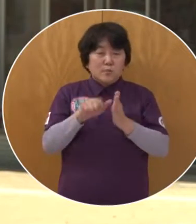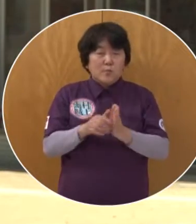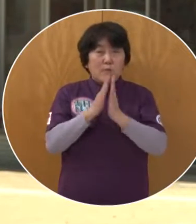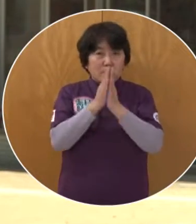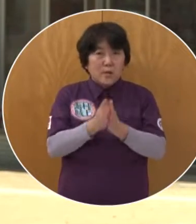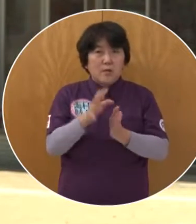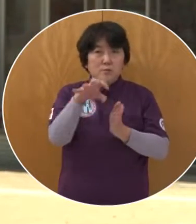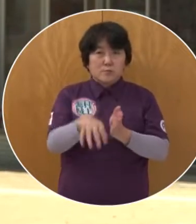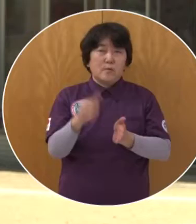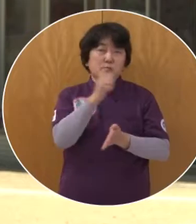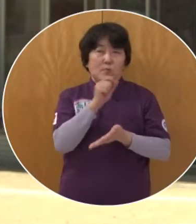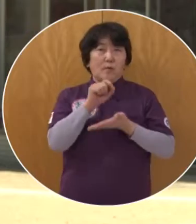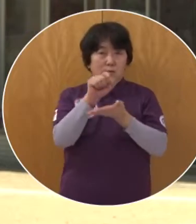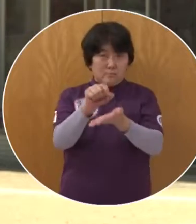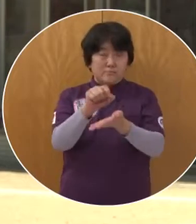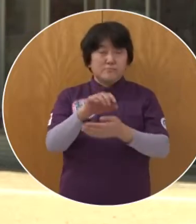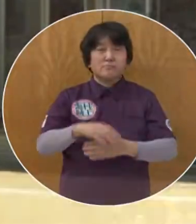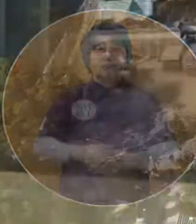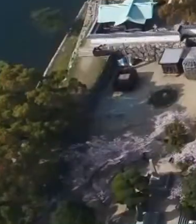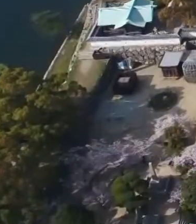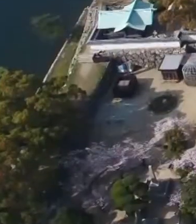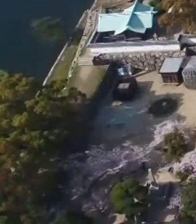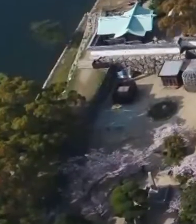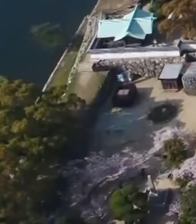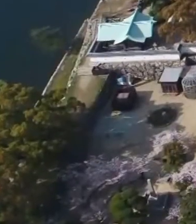児保育についてご紹介します。